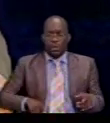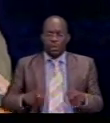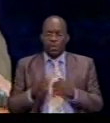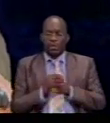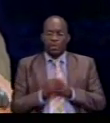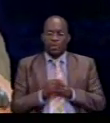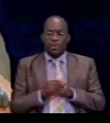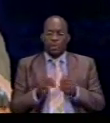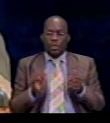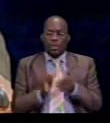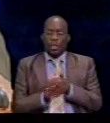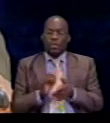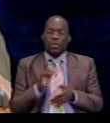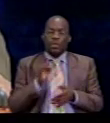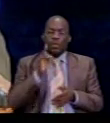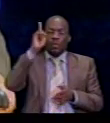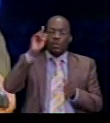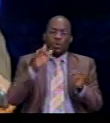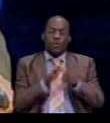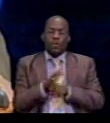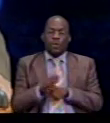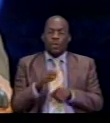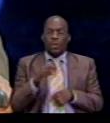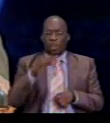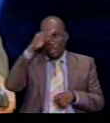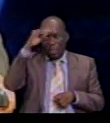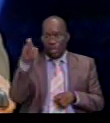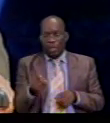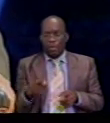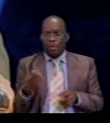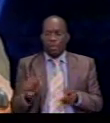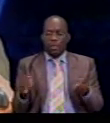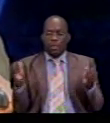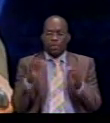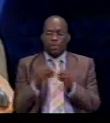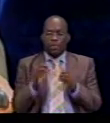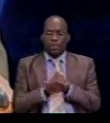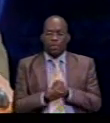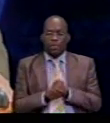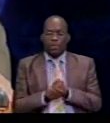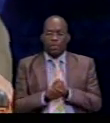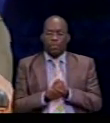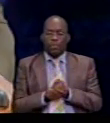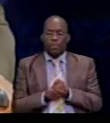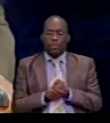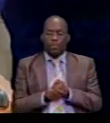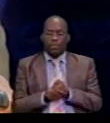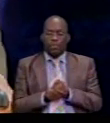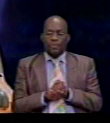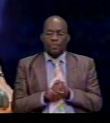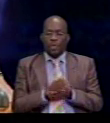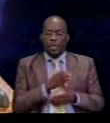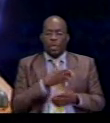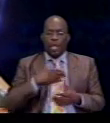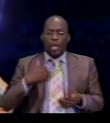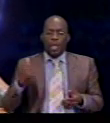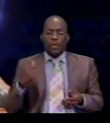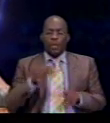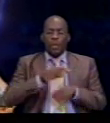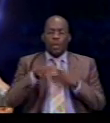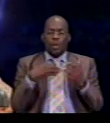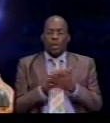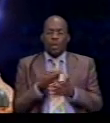That you fill him the more. Que les dons que tu lui as donnés se multiplient davantage. That all the gifts we have given him